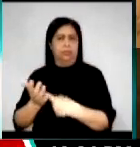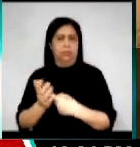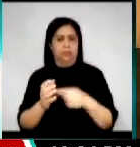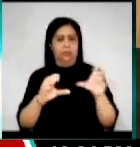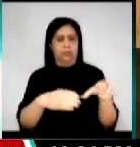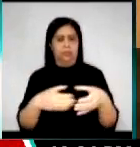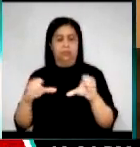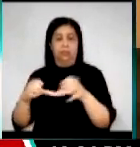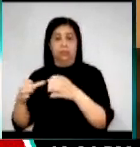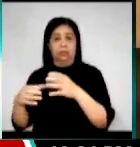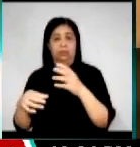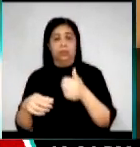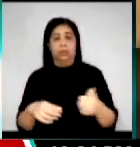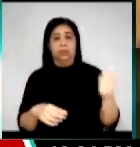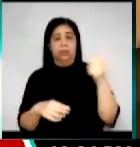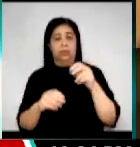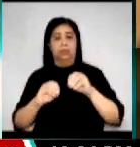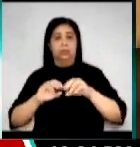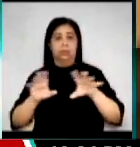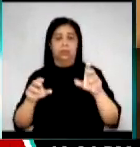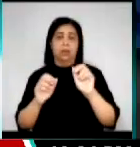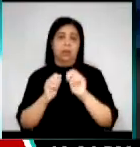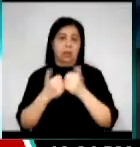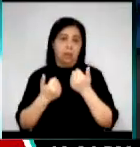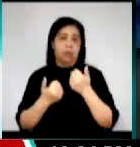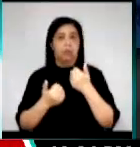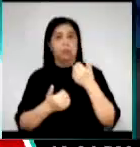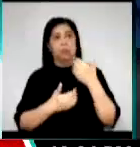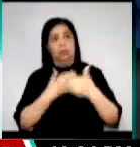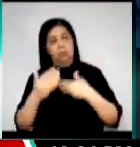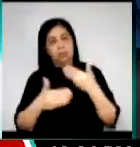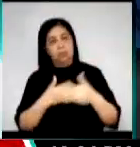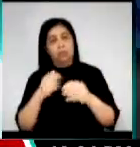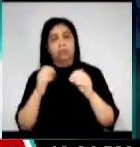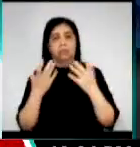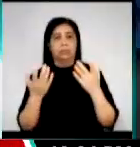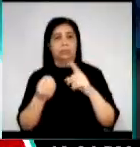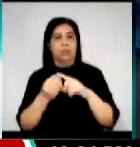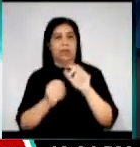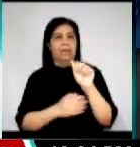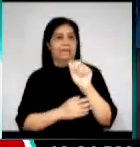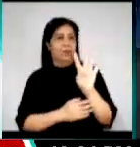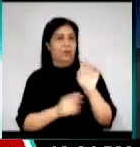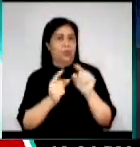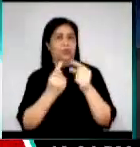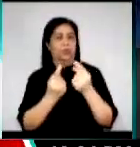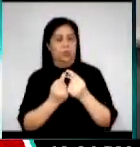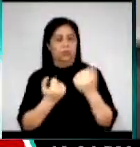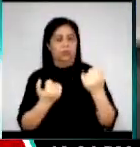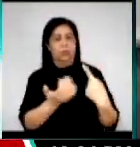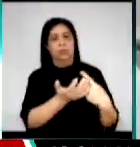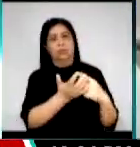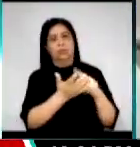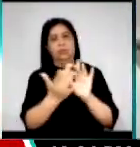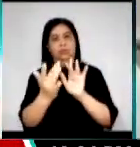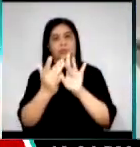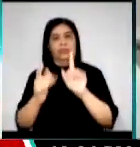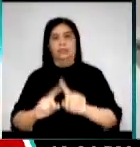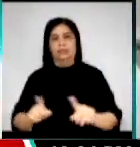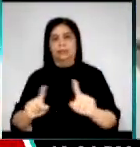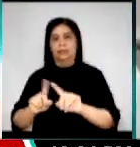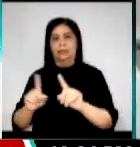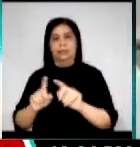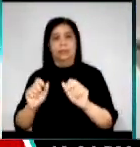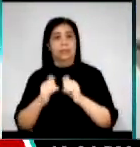force. Magpapalabas tayo kung paano natin ipatutupad when it comes to A4. Nakikipag-ugnayan tayo sa iba't ibang mga ahensya ng